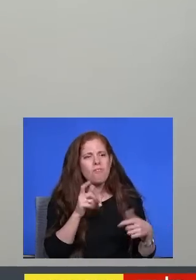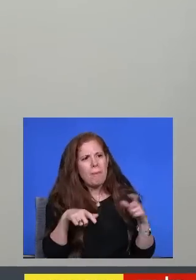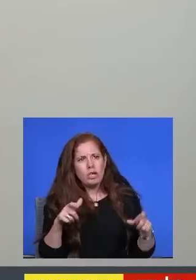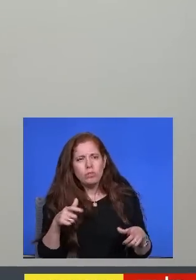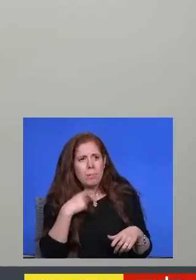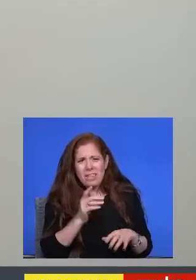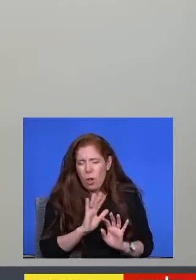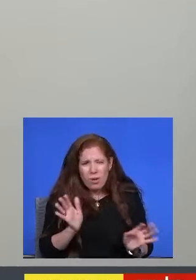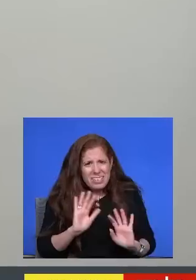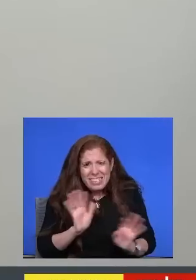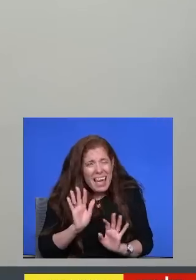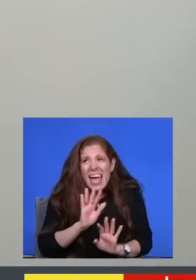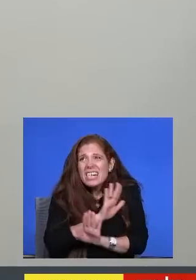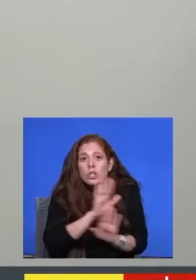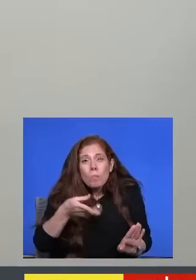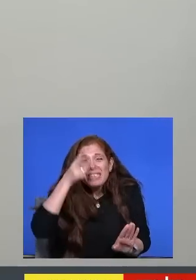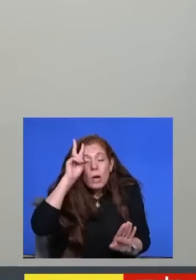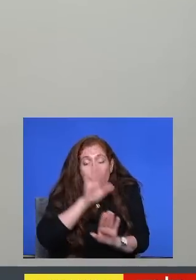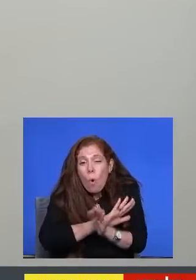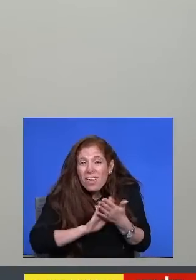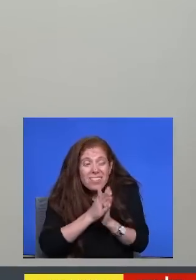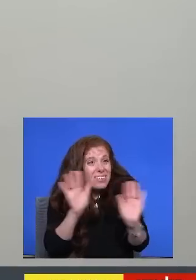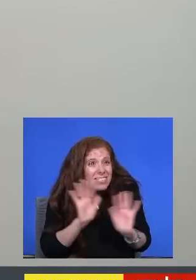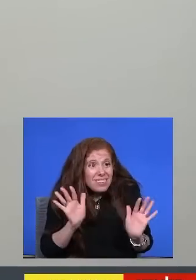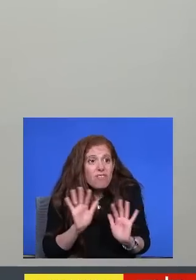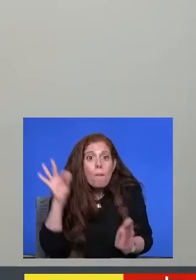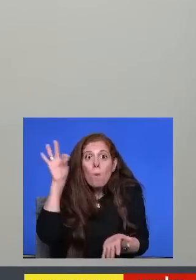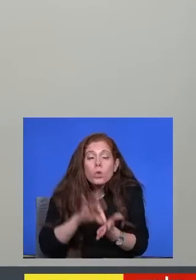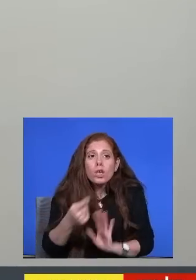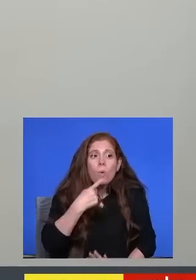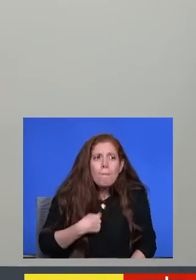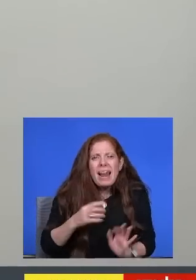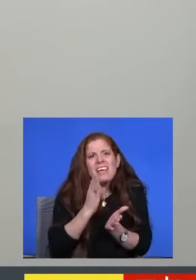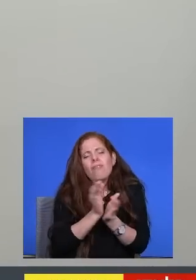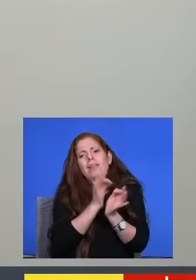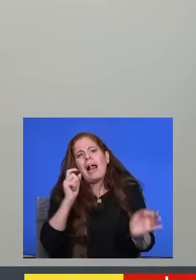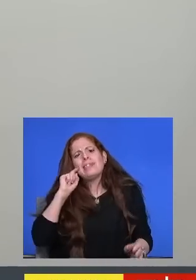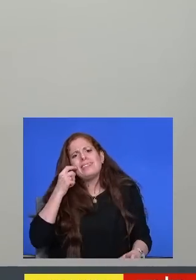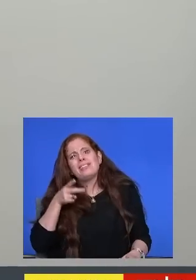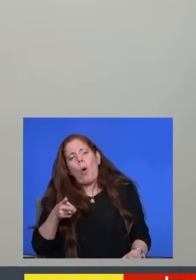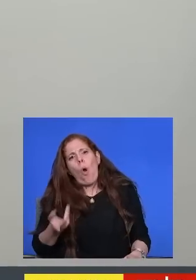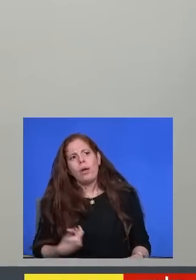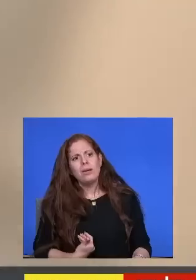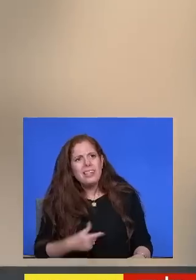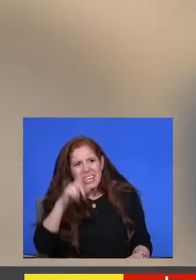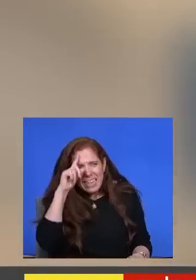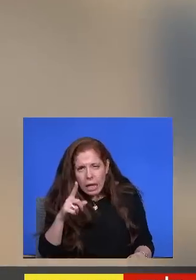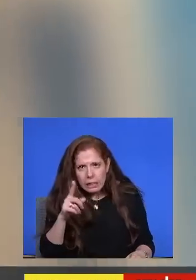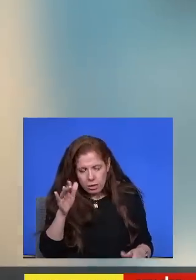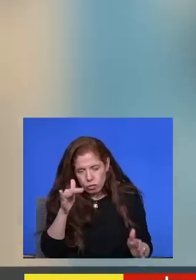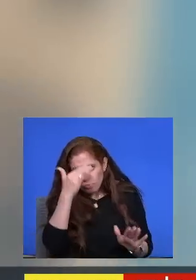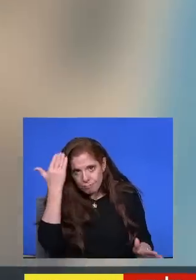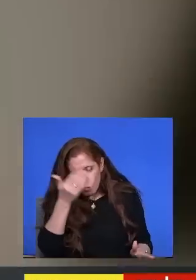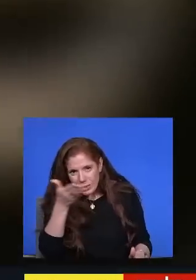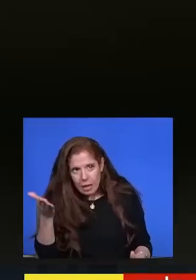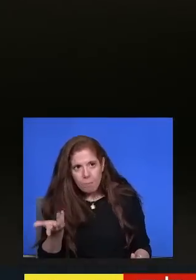לו, אין שום סיכוי בעולם. ובאותם רגעים שאמר לי את זה, אני כבר התחלתי לצחוק, כי אני ידעתי שכאילו לנו לוקח את זה. א'